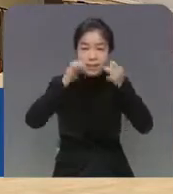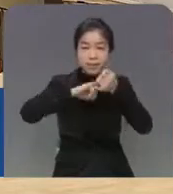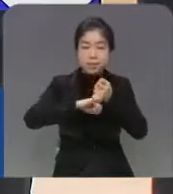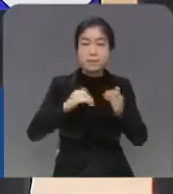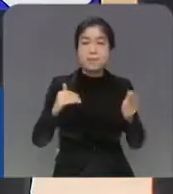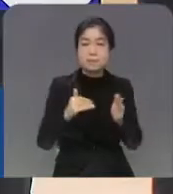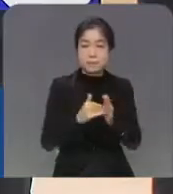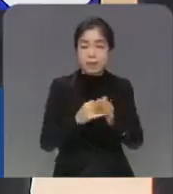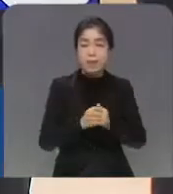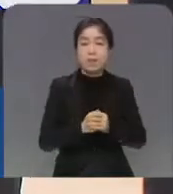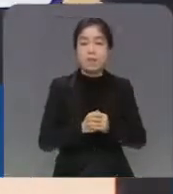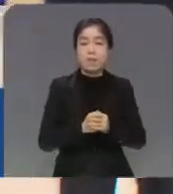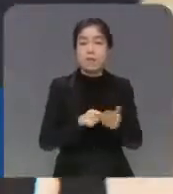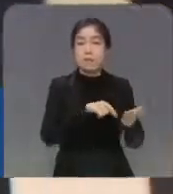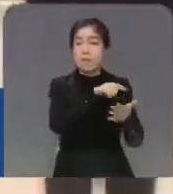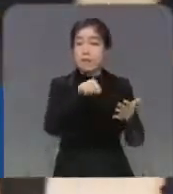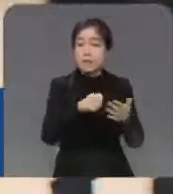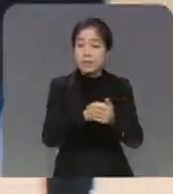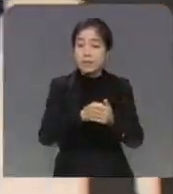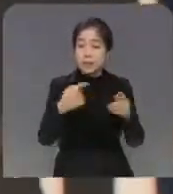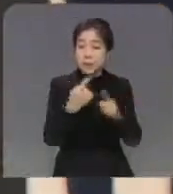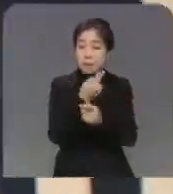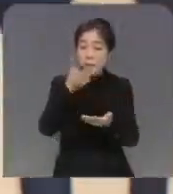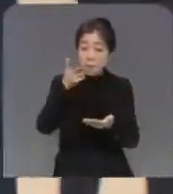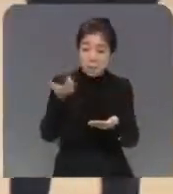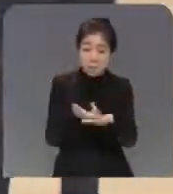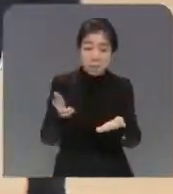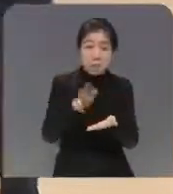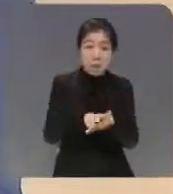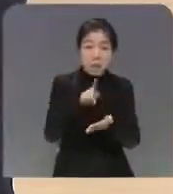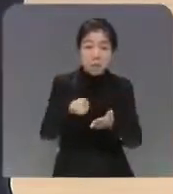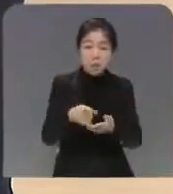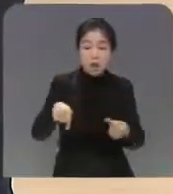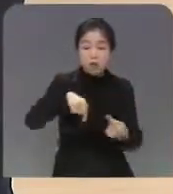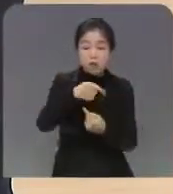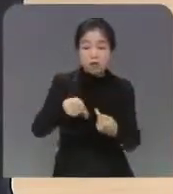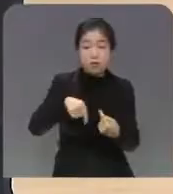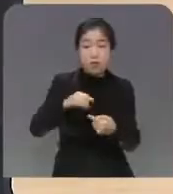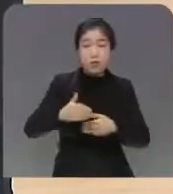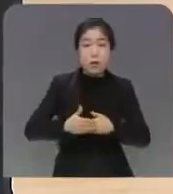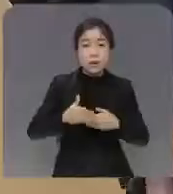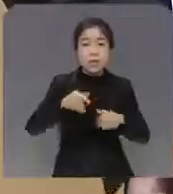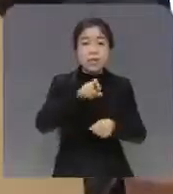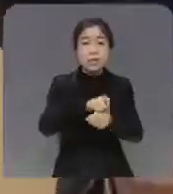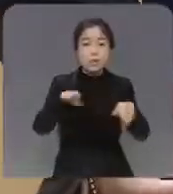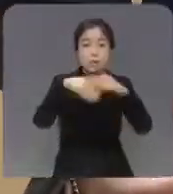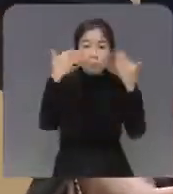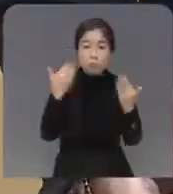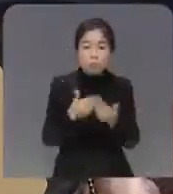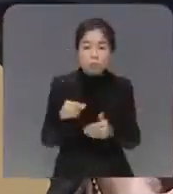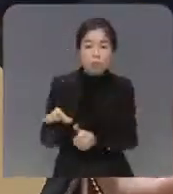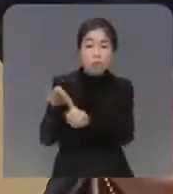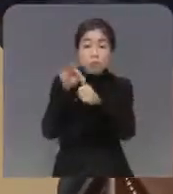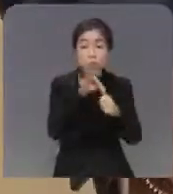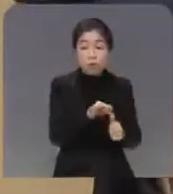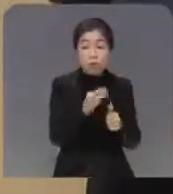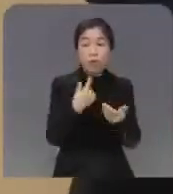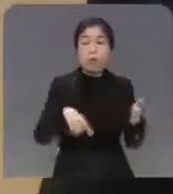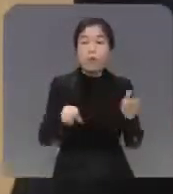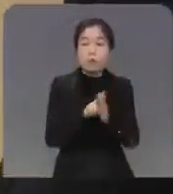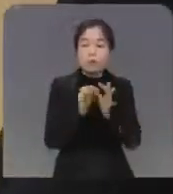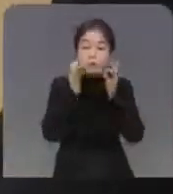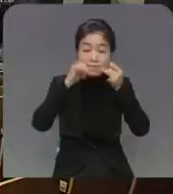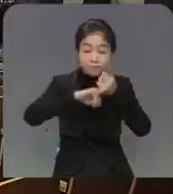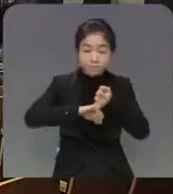했습니다. 이들은 개정안이 처리되면 문화전당 운영 과정에서 직원들이 전원 고용 승계될 수 있도록